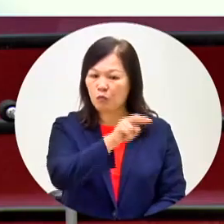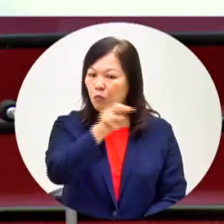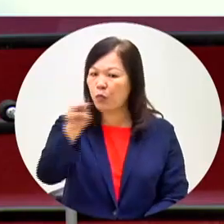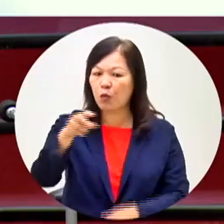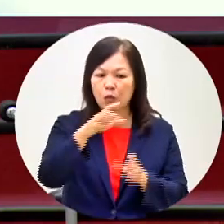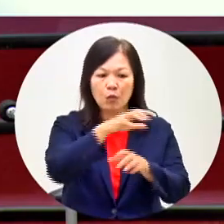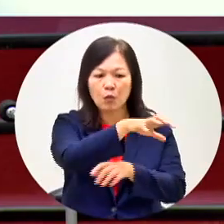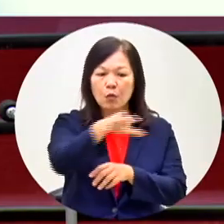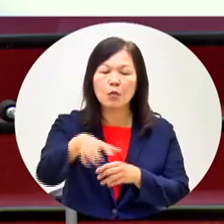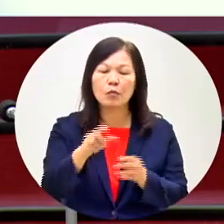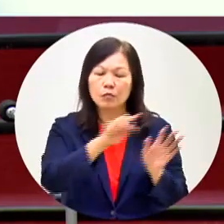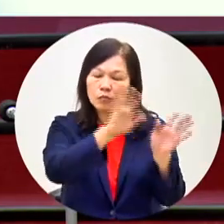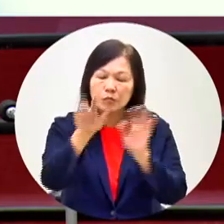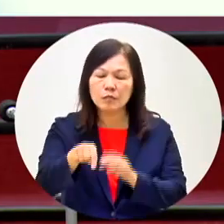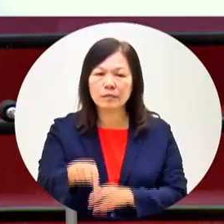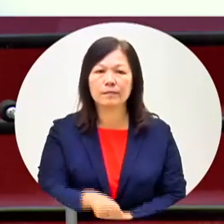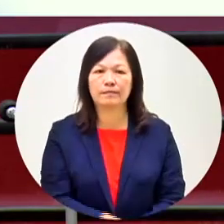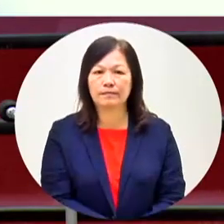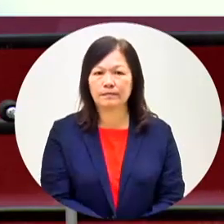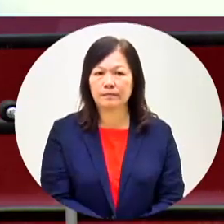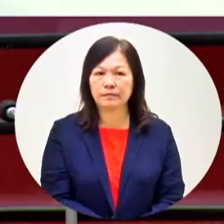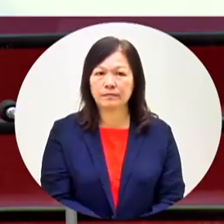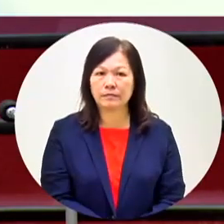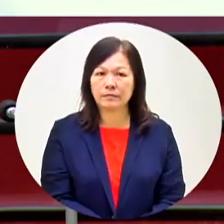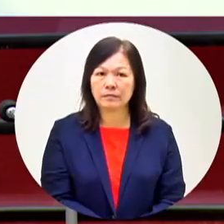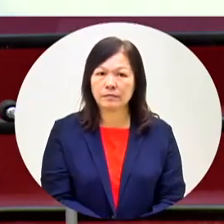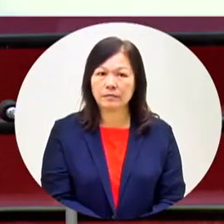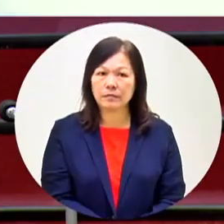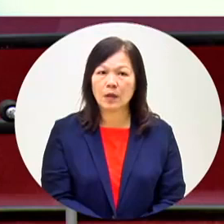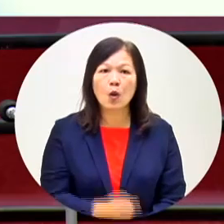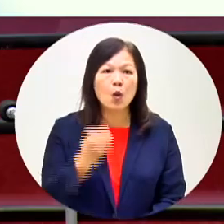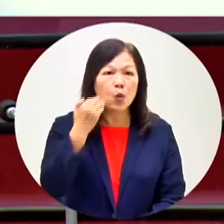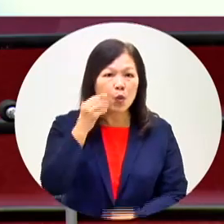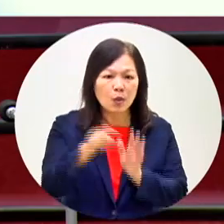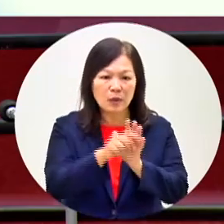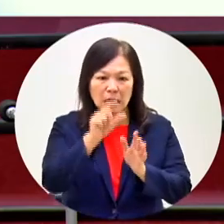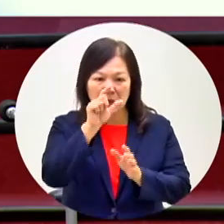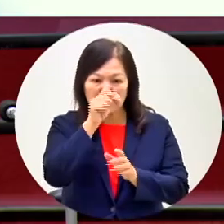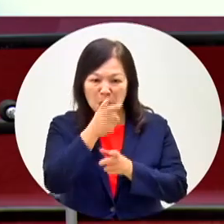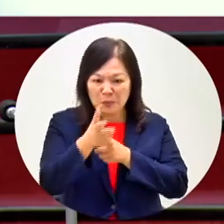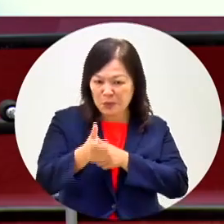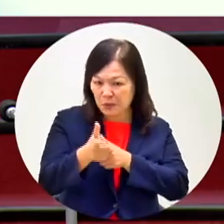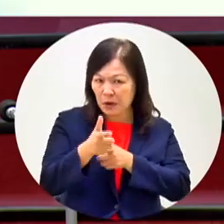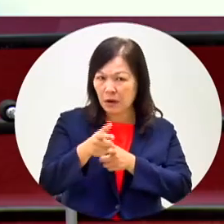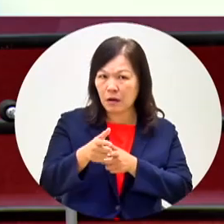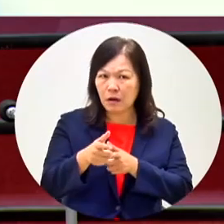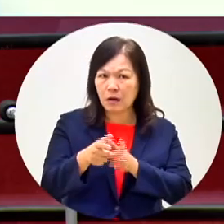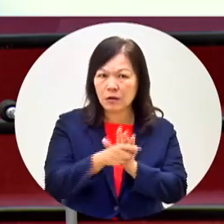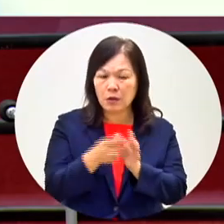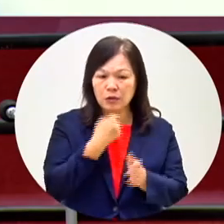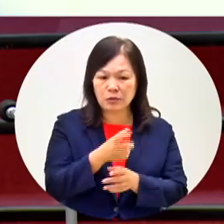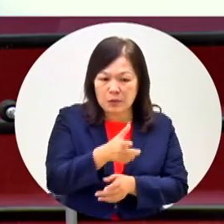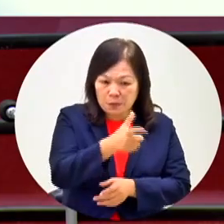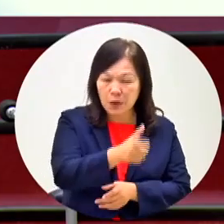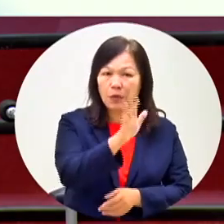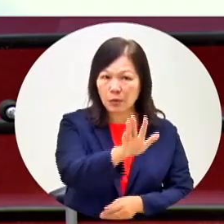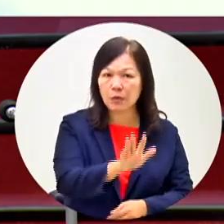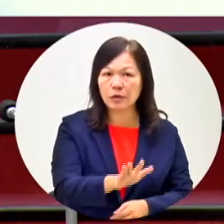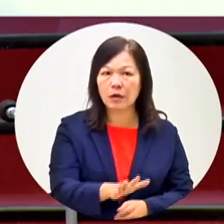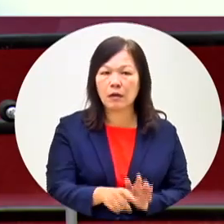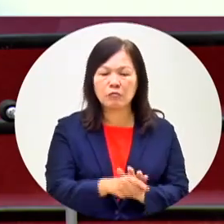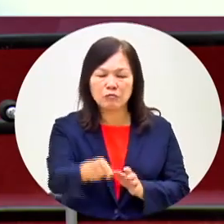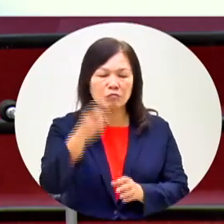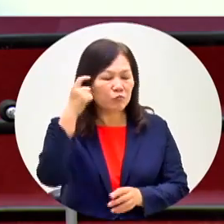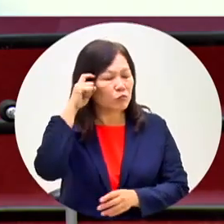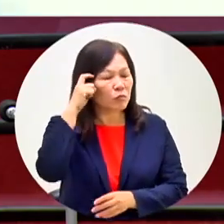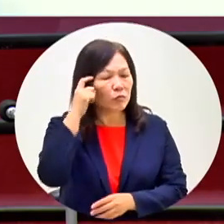该哪咪的特勤总队拿枪拢枪，拿手枪出来？你认为这是什么